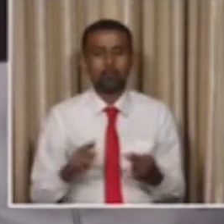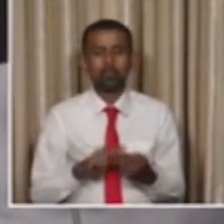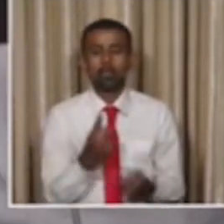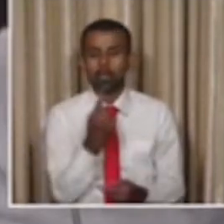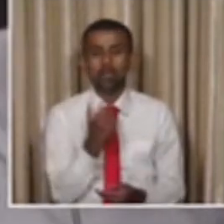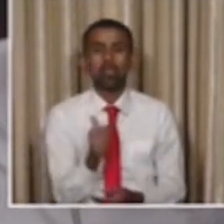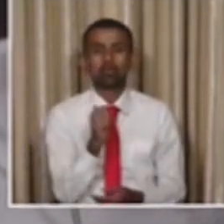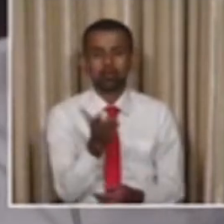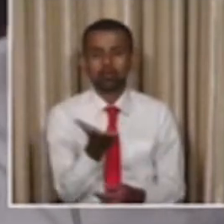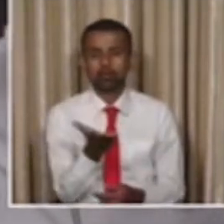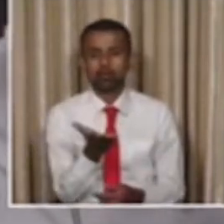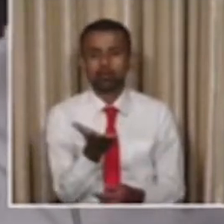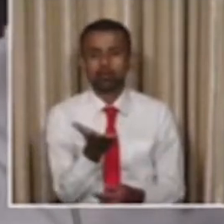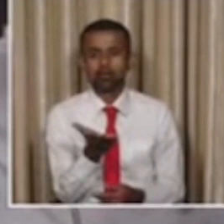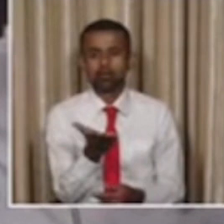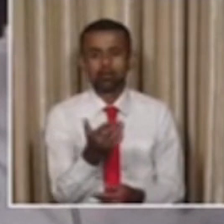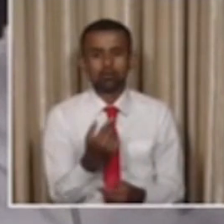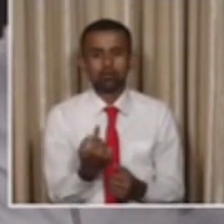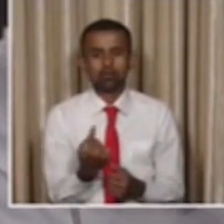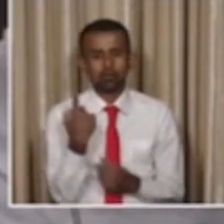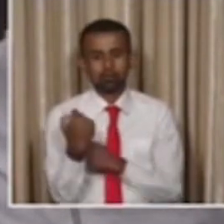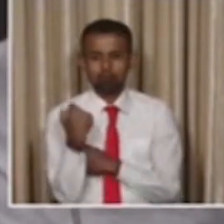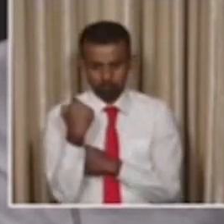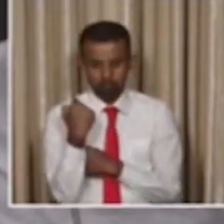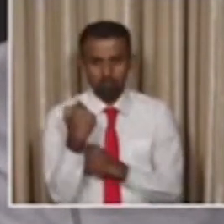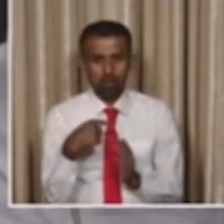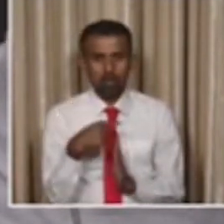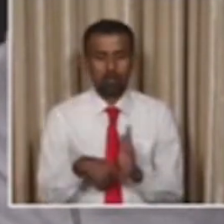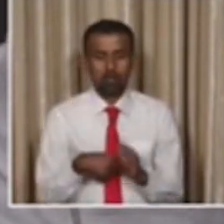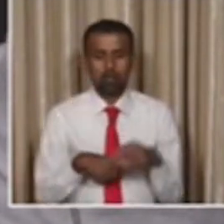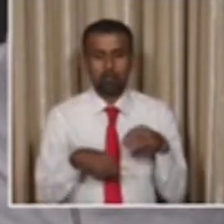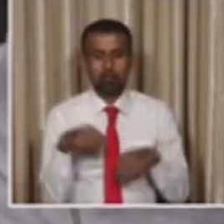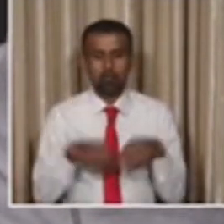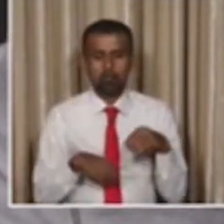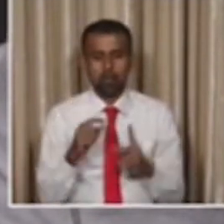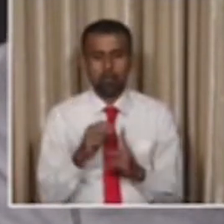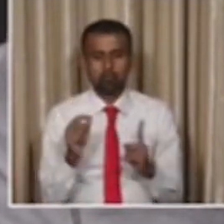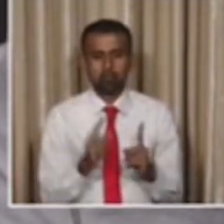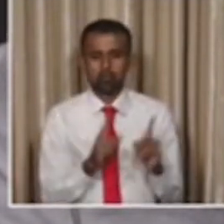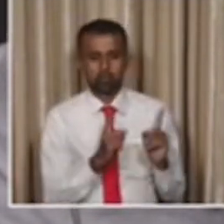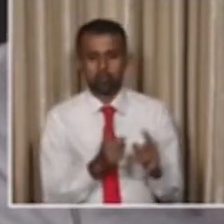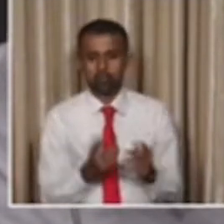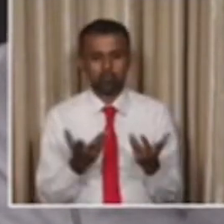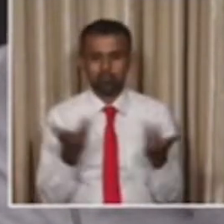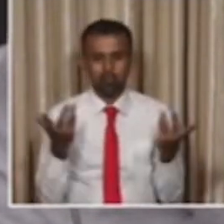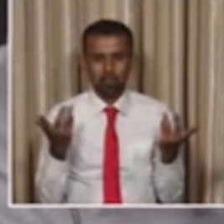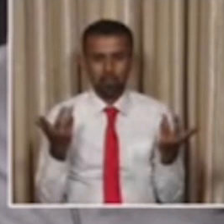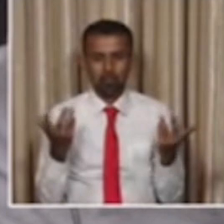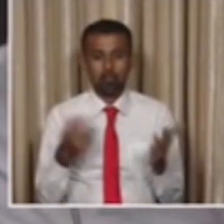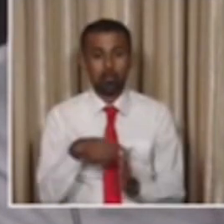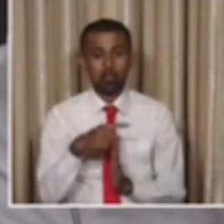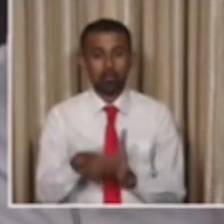එහෙම කියන්නේ? එහෙම ඒකාධිකාරයක් රටේ දේශපාලන මන්ත්‍රීවරුන්ට පමණක් හිමි නෑ. මේ